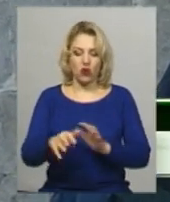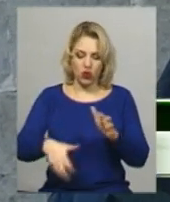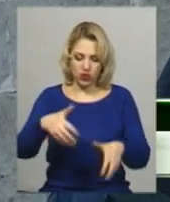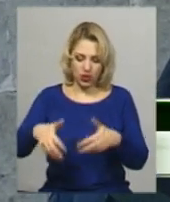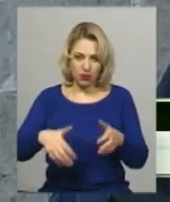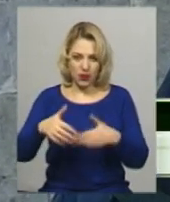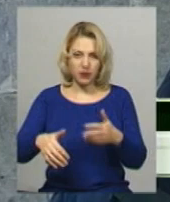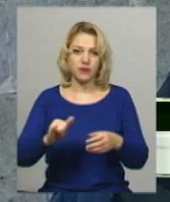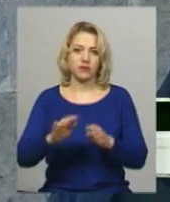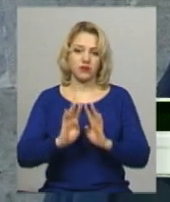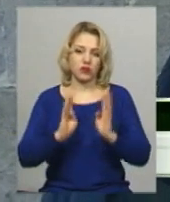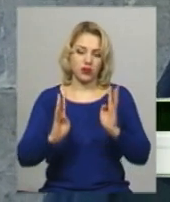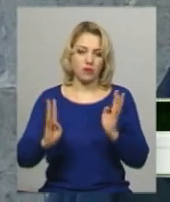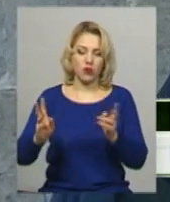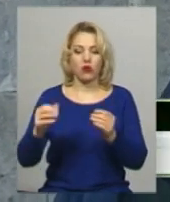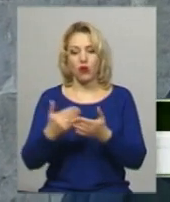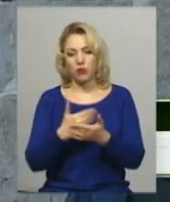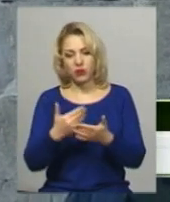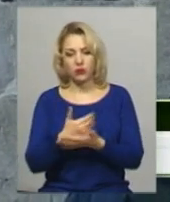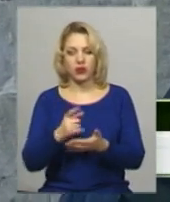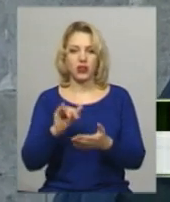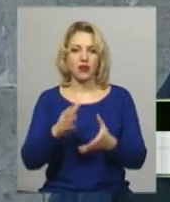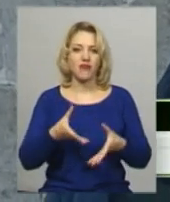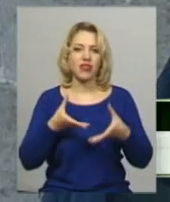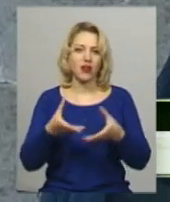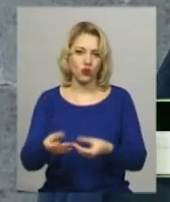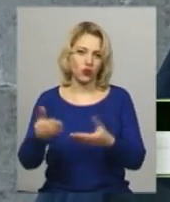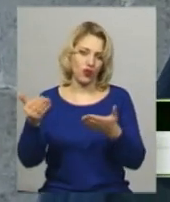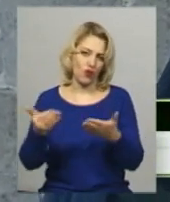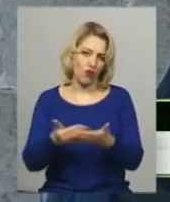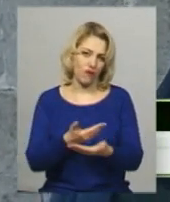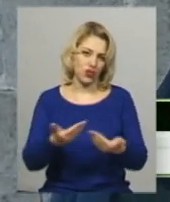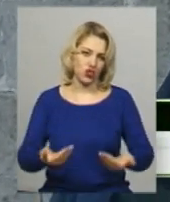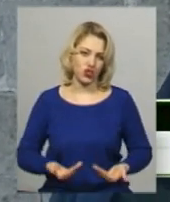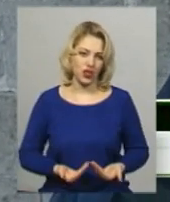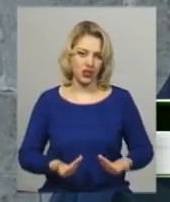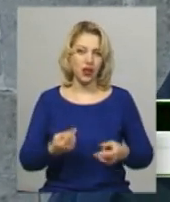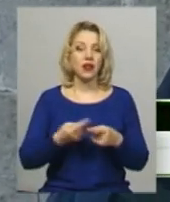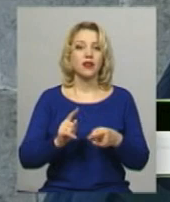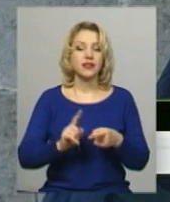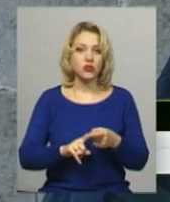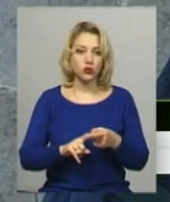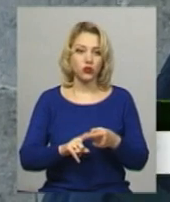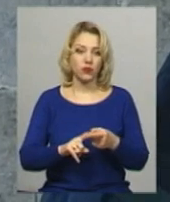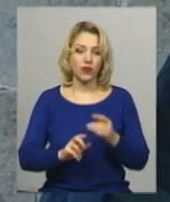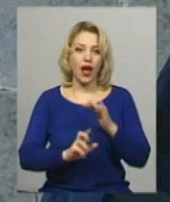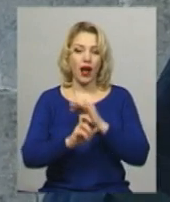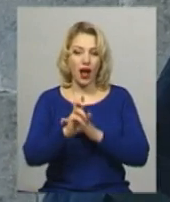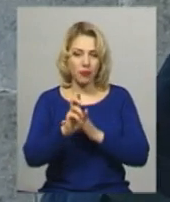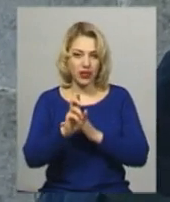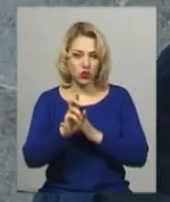трошки обновили. Скажімо так, вдихнули нове життя от в дану капличку, в